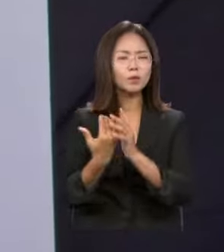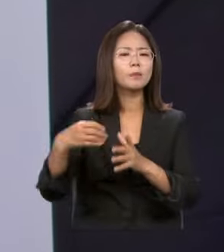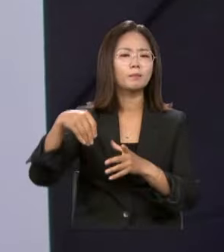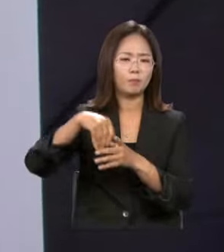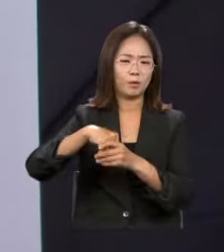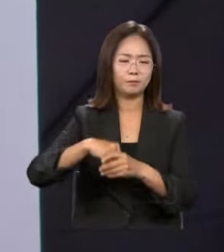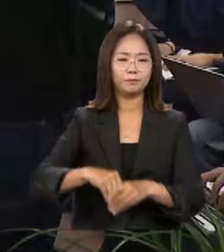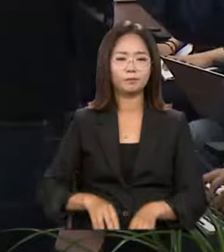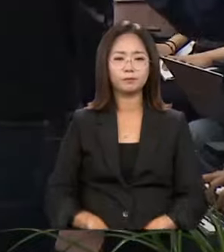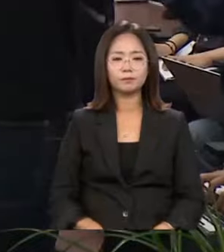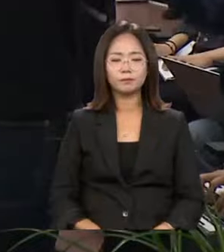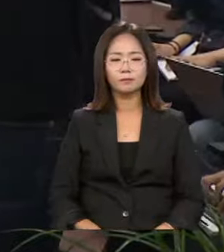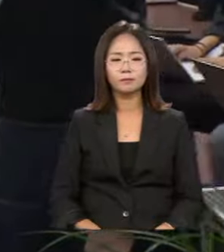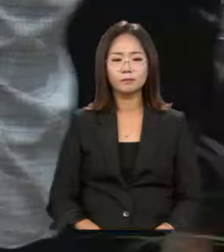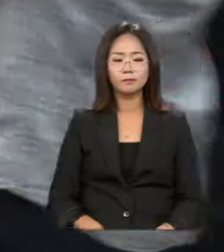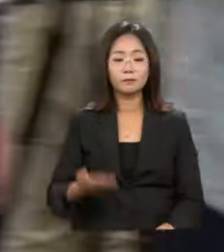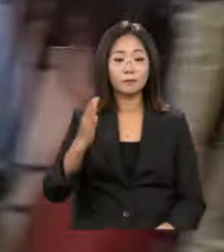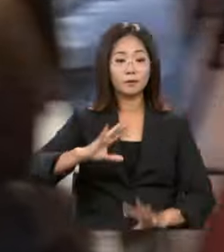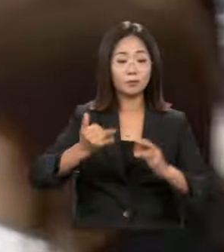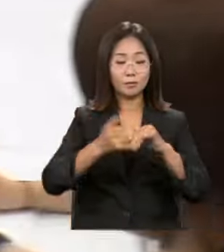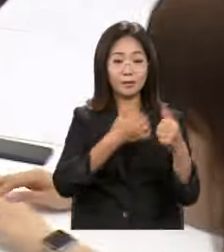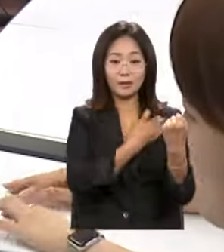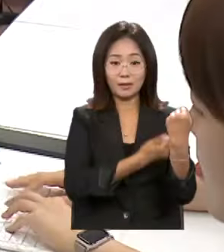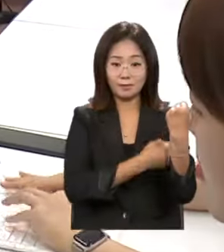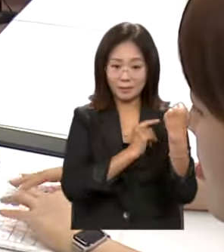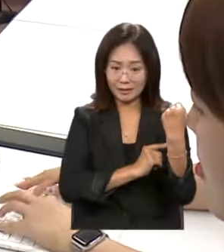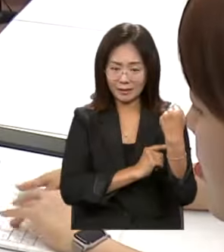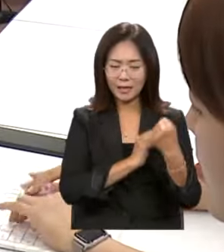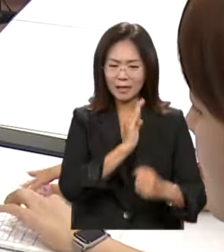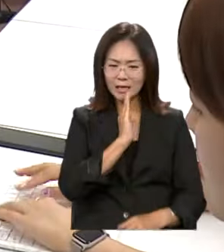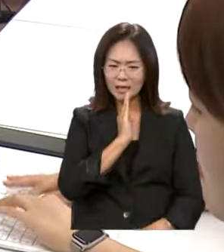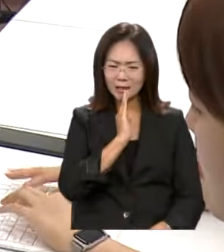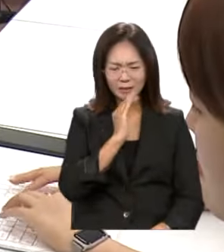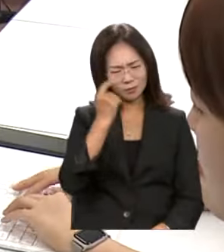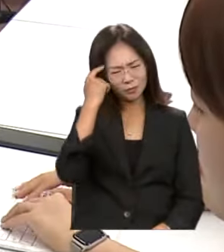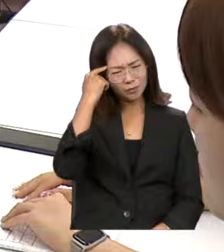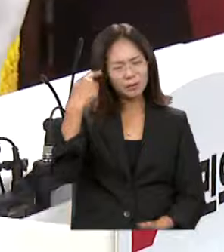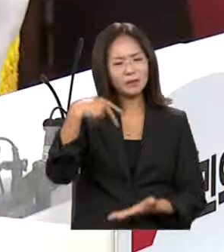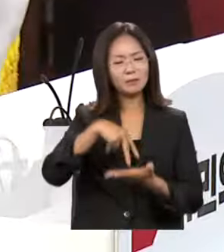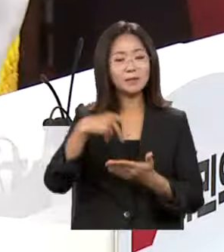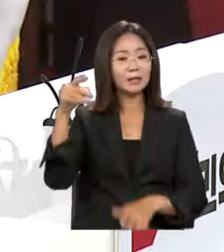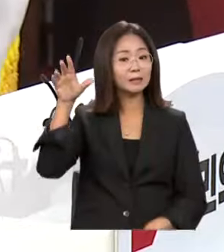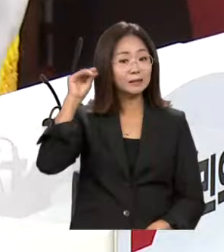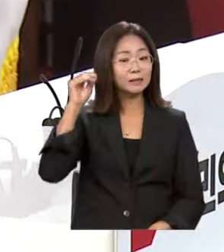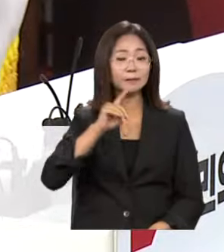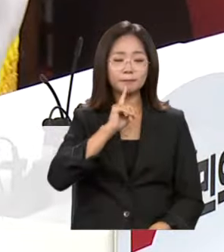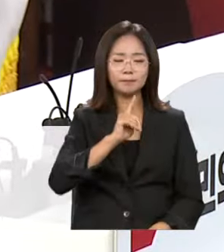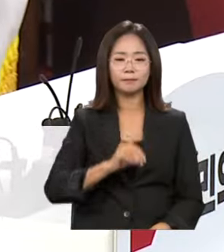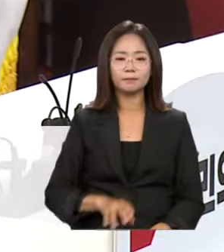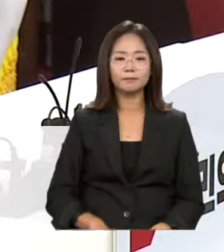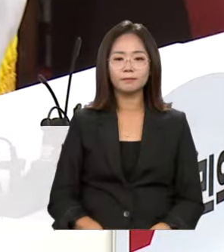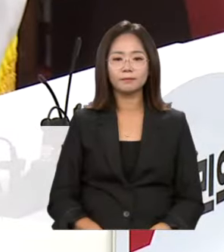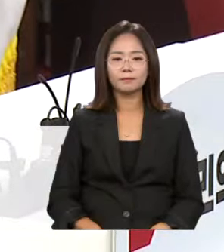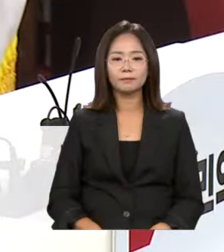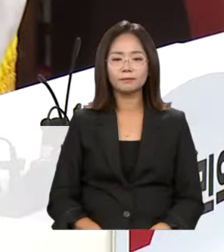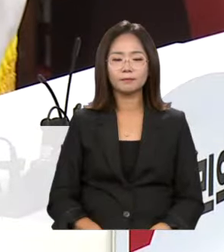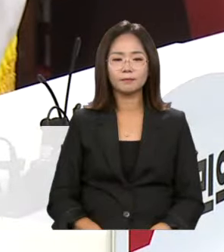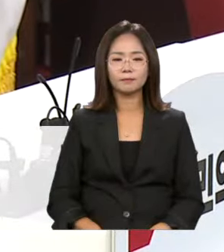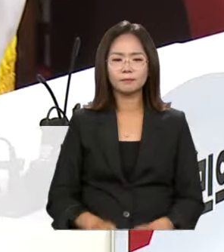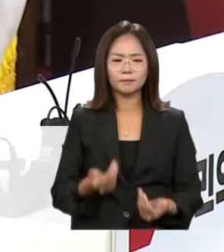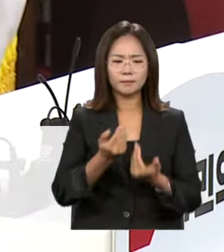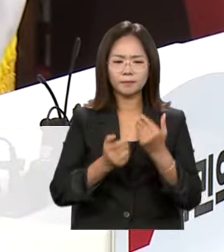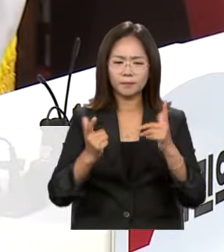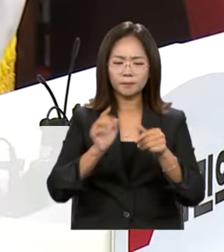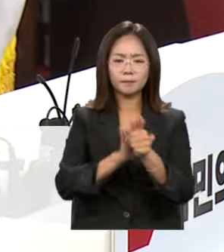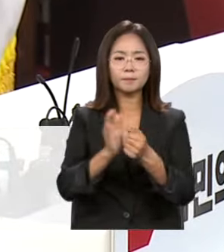있다는 겁니다 반면 국민의 임은 진솔하고 허심탄회한 입장을 들었다고 평가했습니다 갈등이